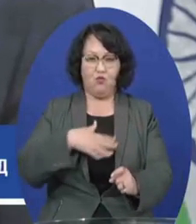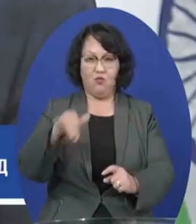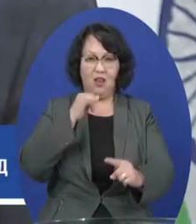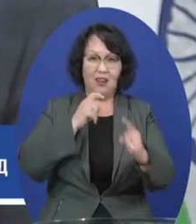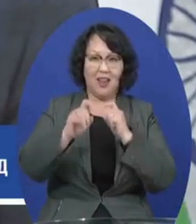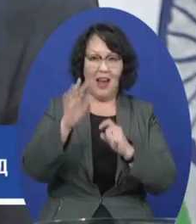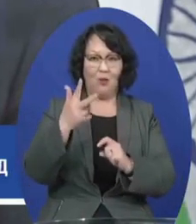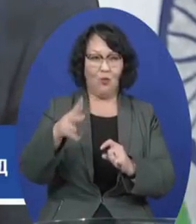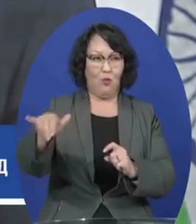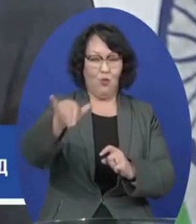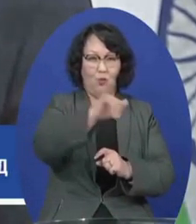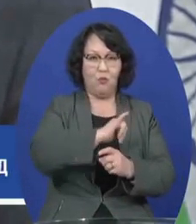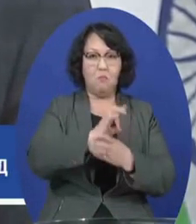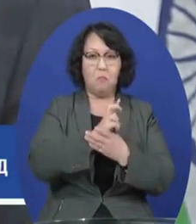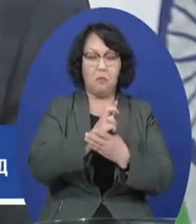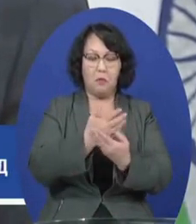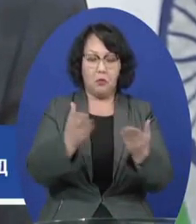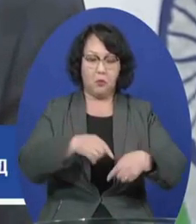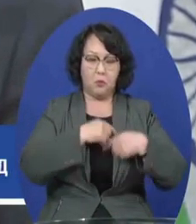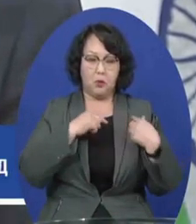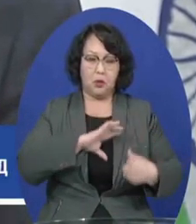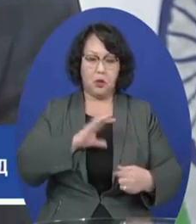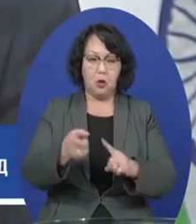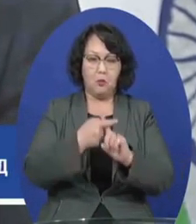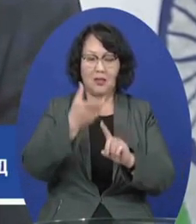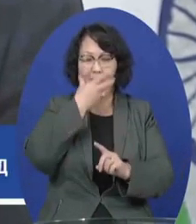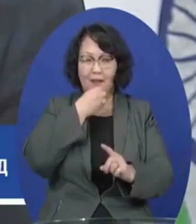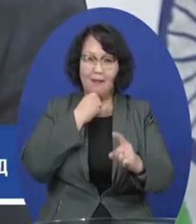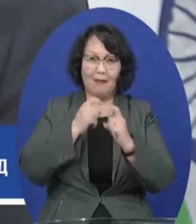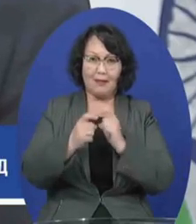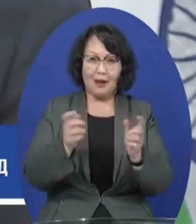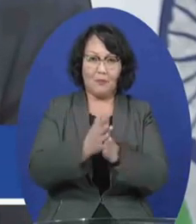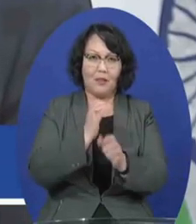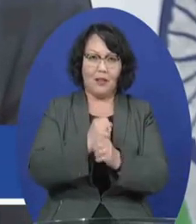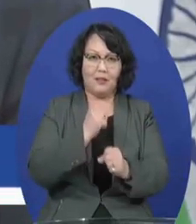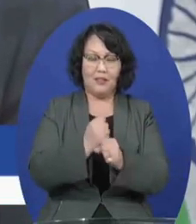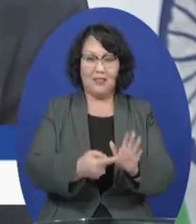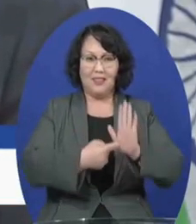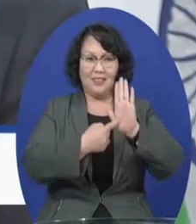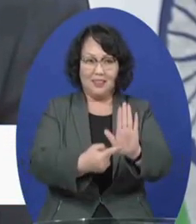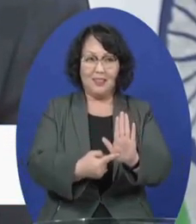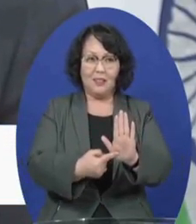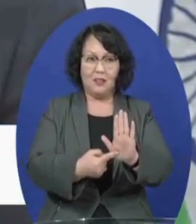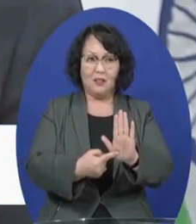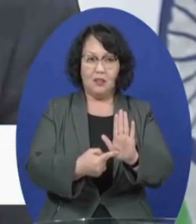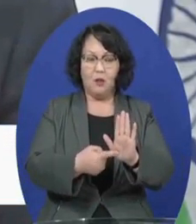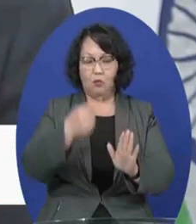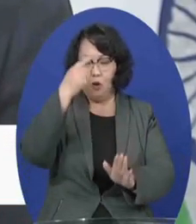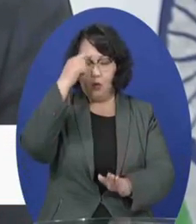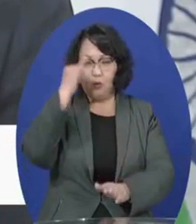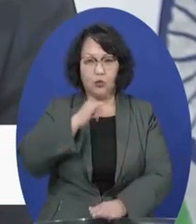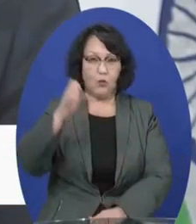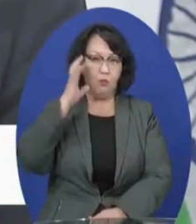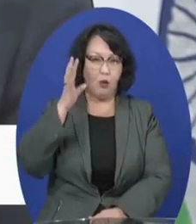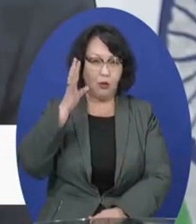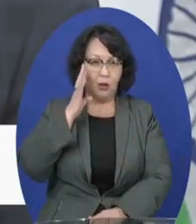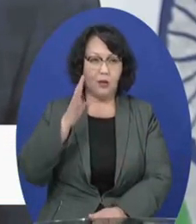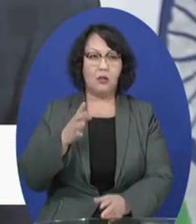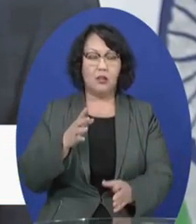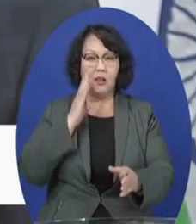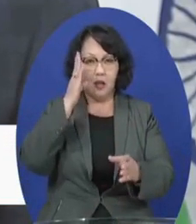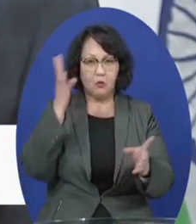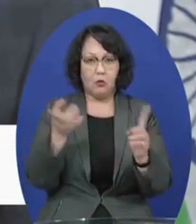зүрх сэтгэл энх холбоо найрсаг харилцаа хамтын ажиллагааны илэрхийлэл болохын зэрэгцээ активист бодлогод Монгол улсын чухал ач